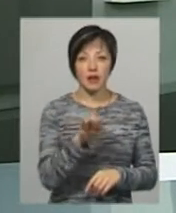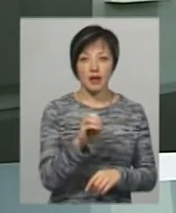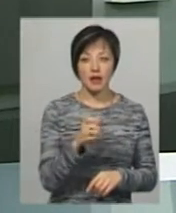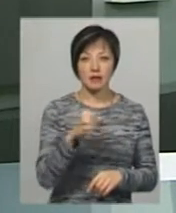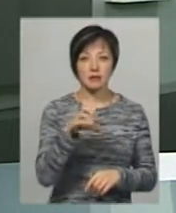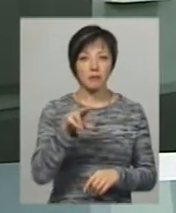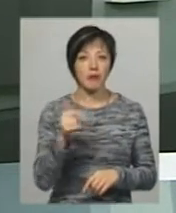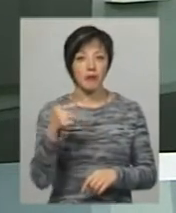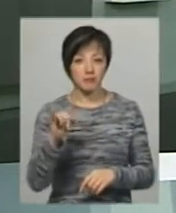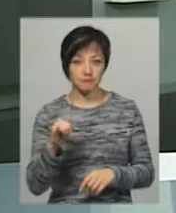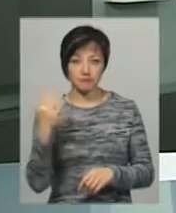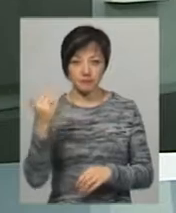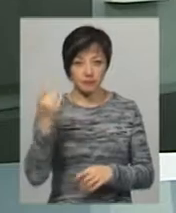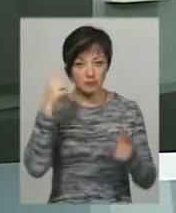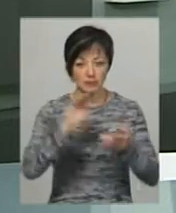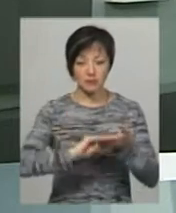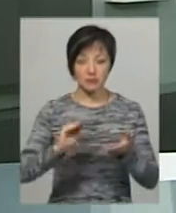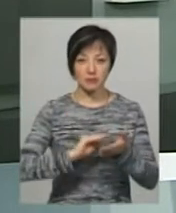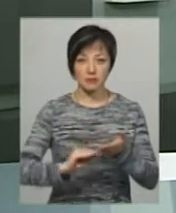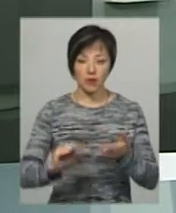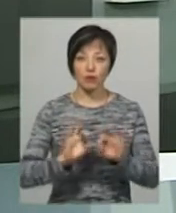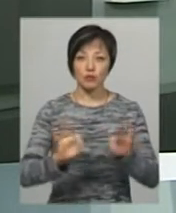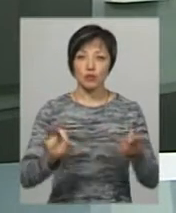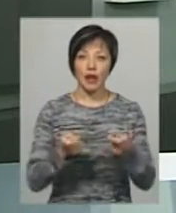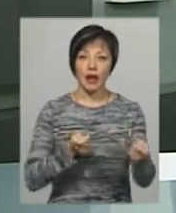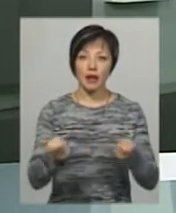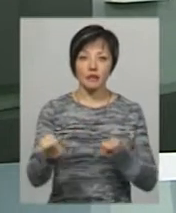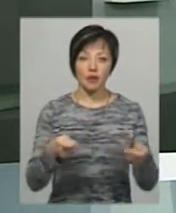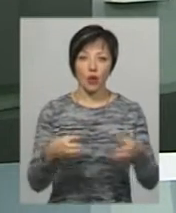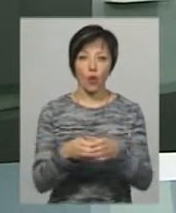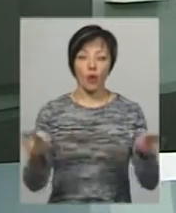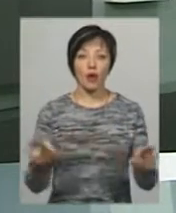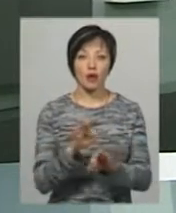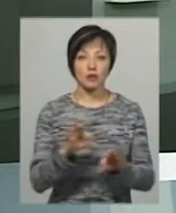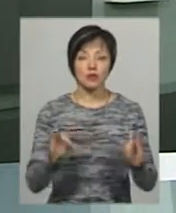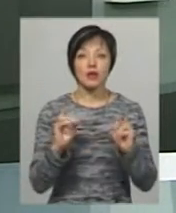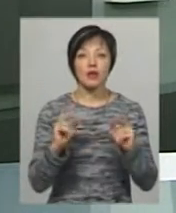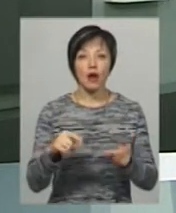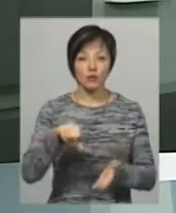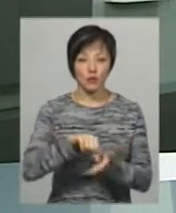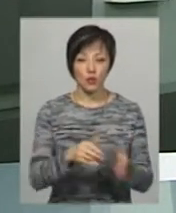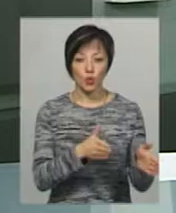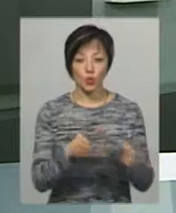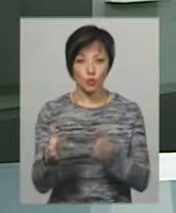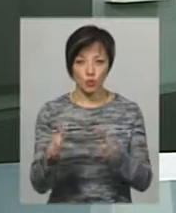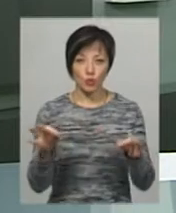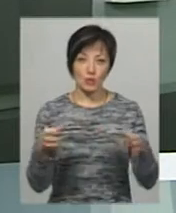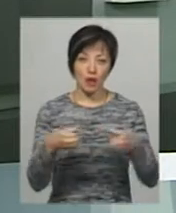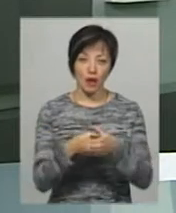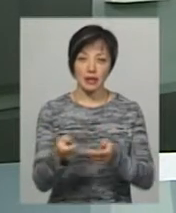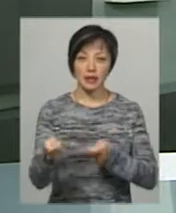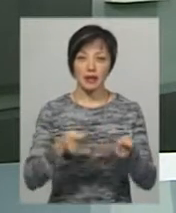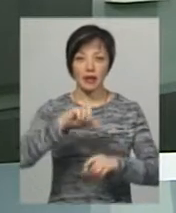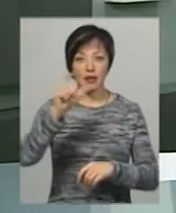Респігі. Про це розповідає художній керівник симфонічного оркестру Тарас Малик. Як до виступу готуються музиканти під